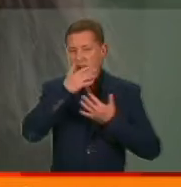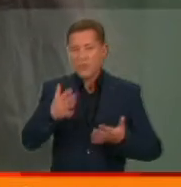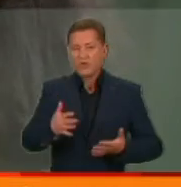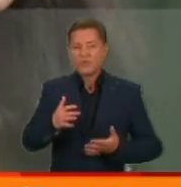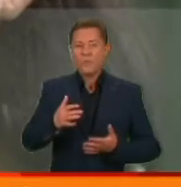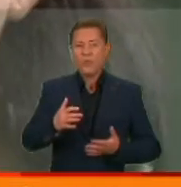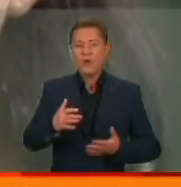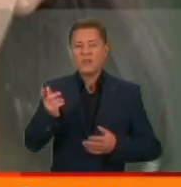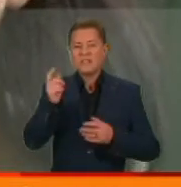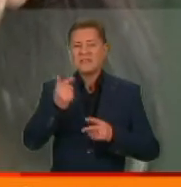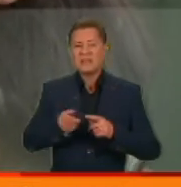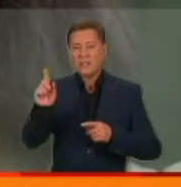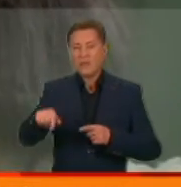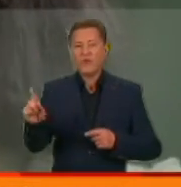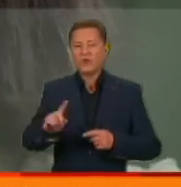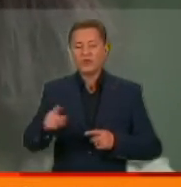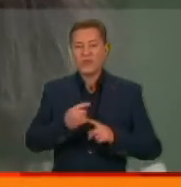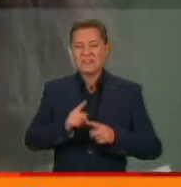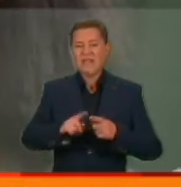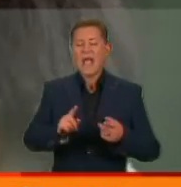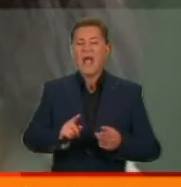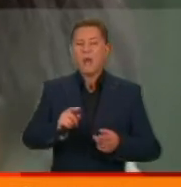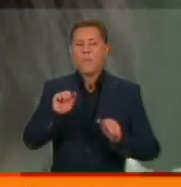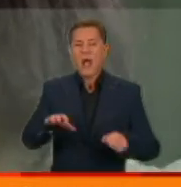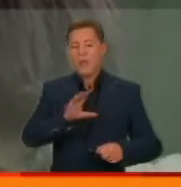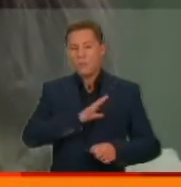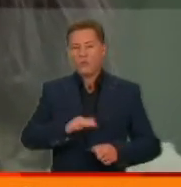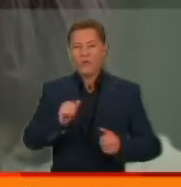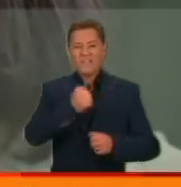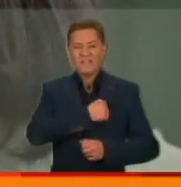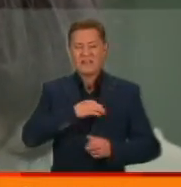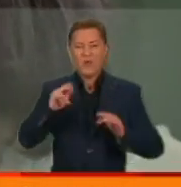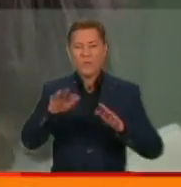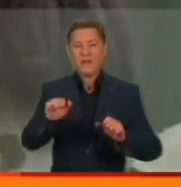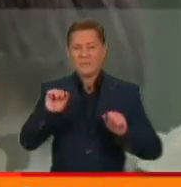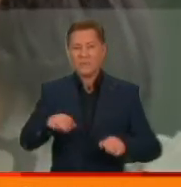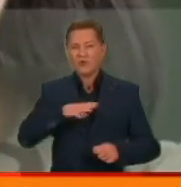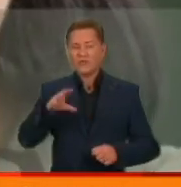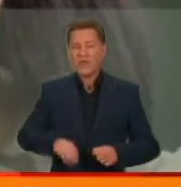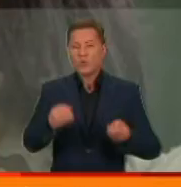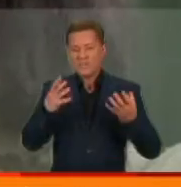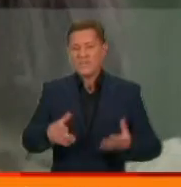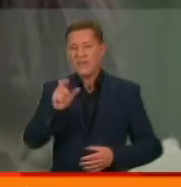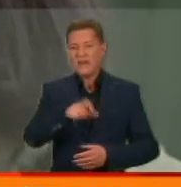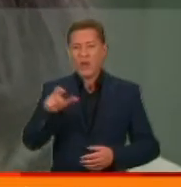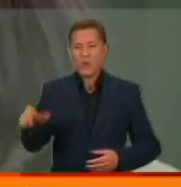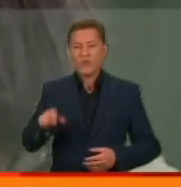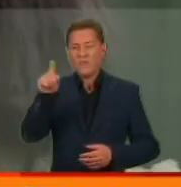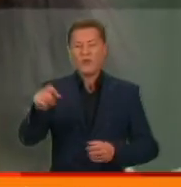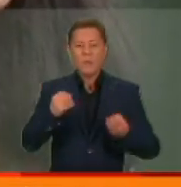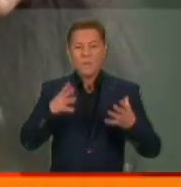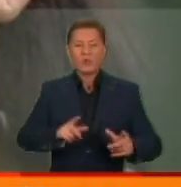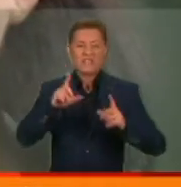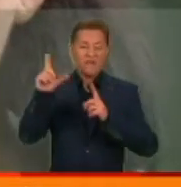що для того, щоб це зробити, знову ж таки, це має бути військова операція, можуть загинути цивільні люди. А вони просто виїжджають, ставлять